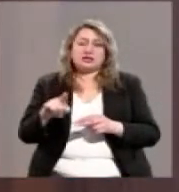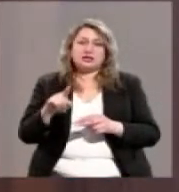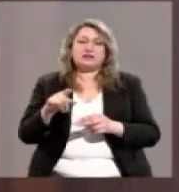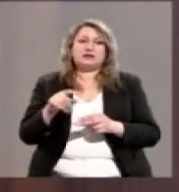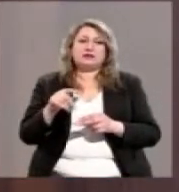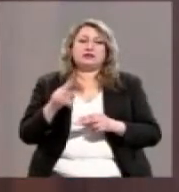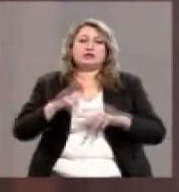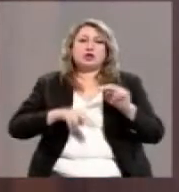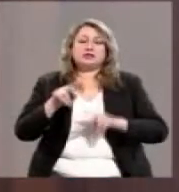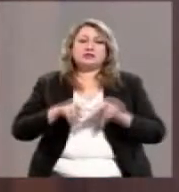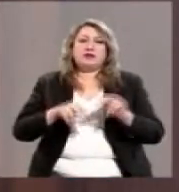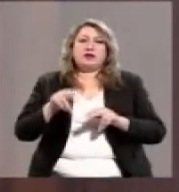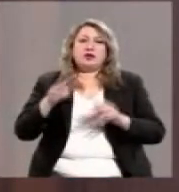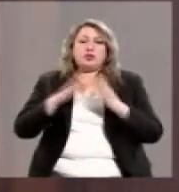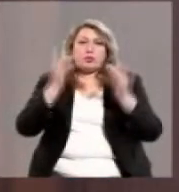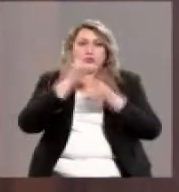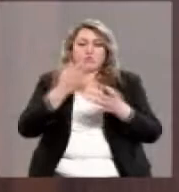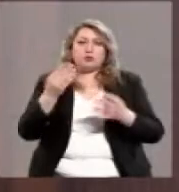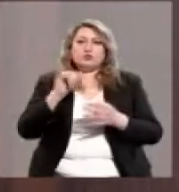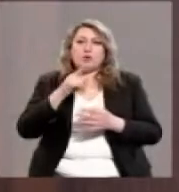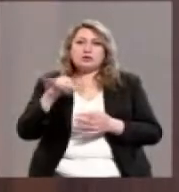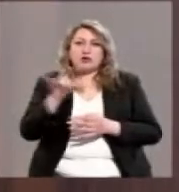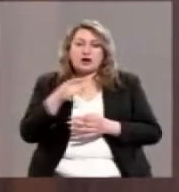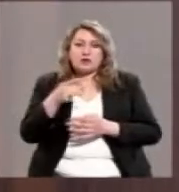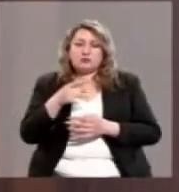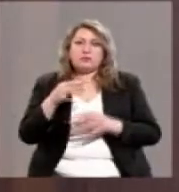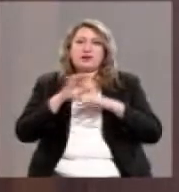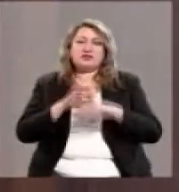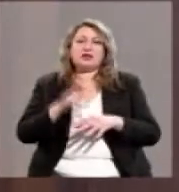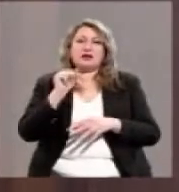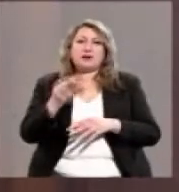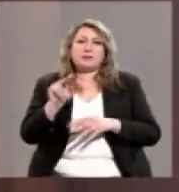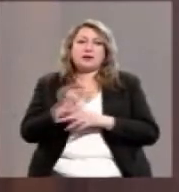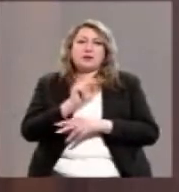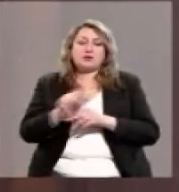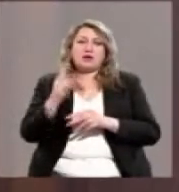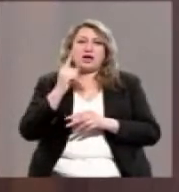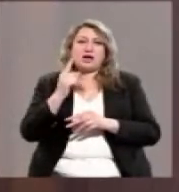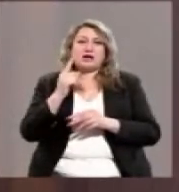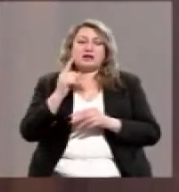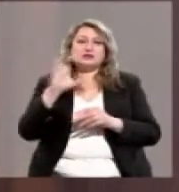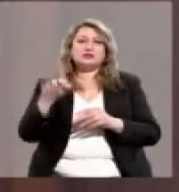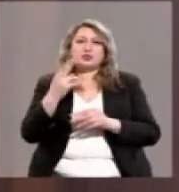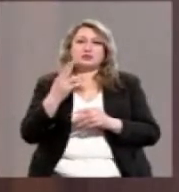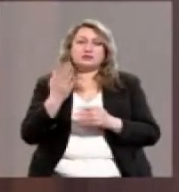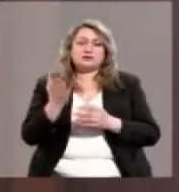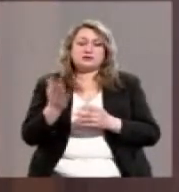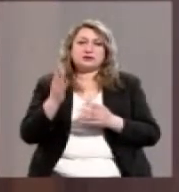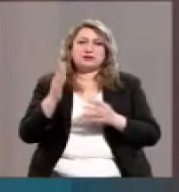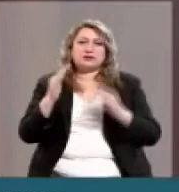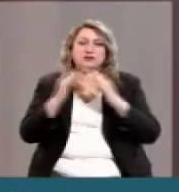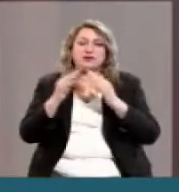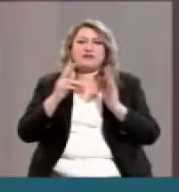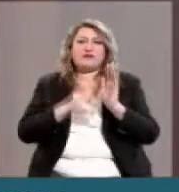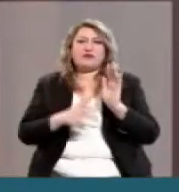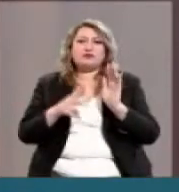Люблинка, строительство дома культуры в селе Ершовка Зункольского района, проведение капитального ремонта 11 объектов социальной сферы, в том числе